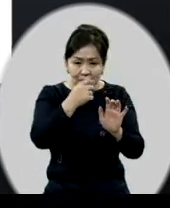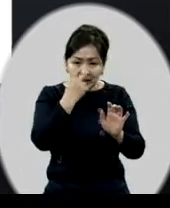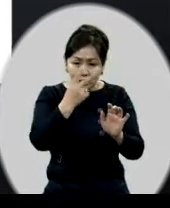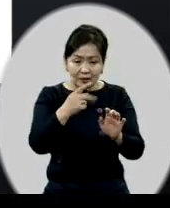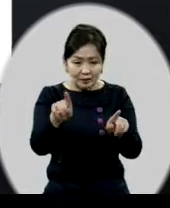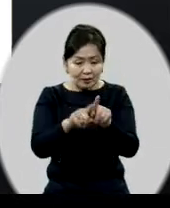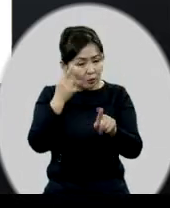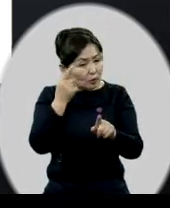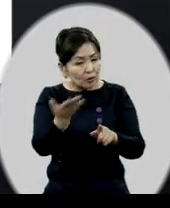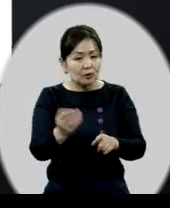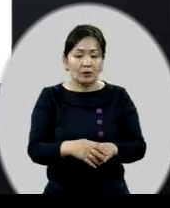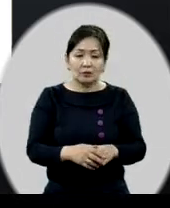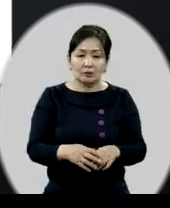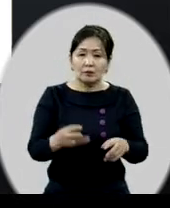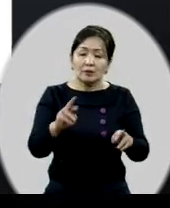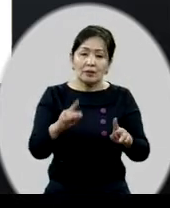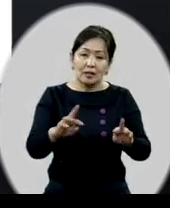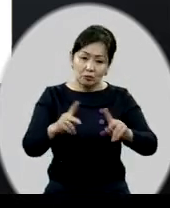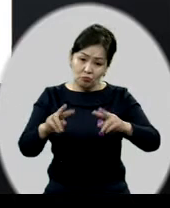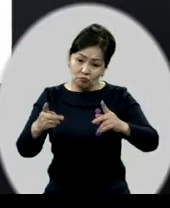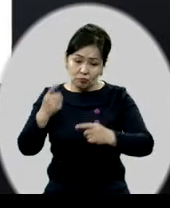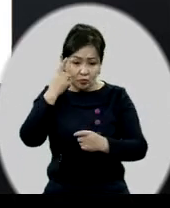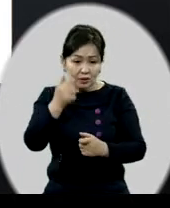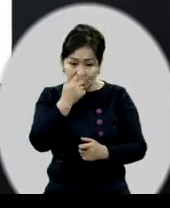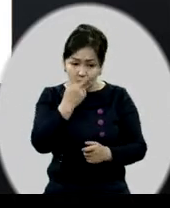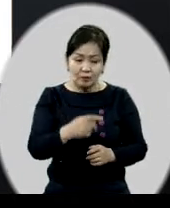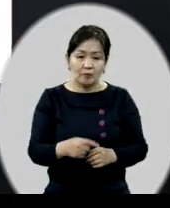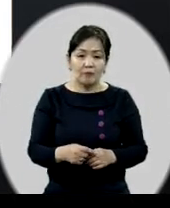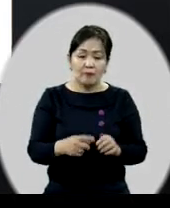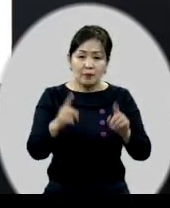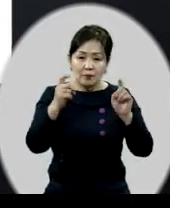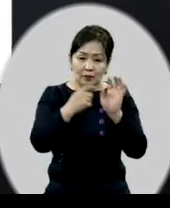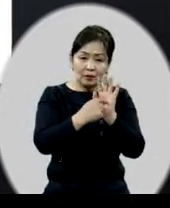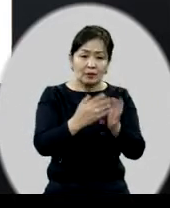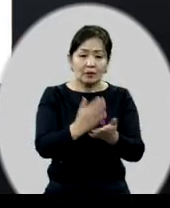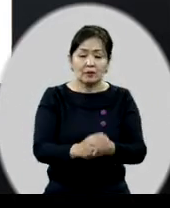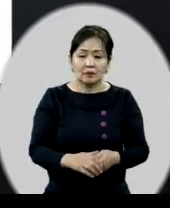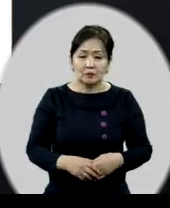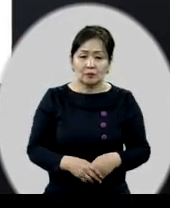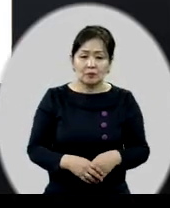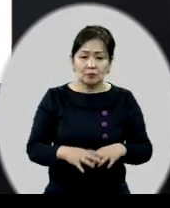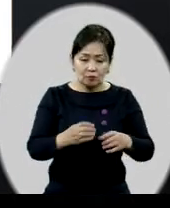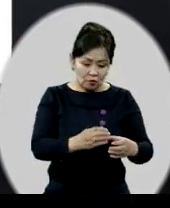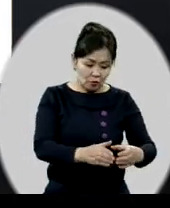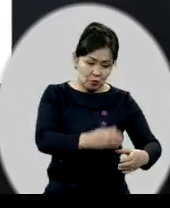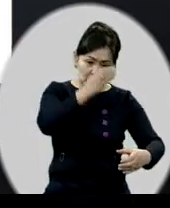хэмжээ хэрхэн өөрчлөгдсөн бэ? Үнийгээ зургаар авч үзье. 4 ус